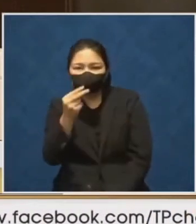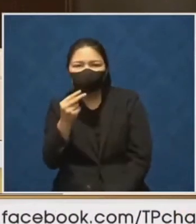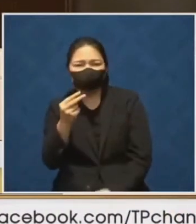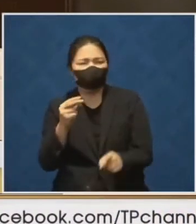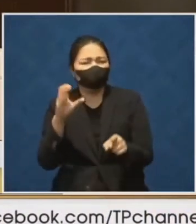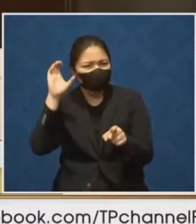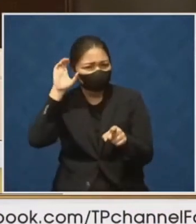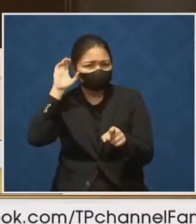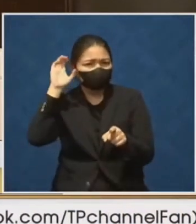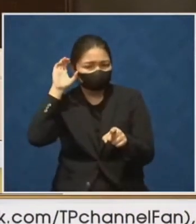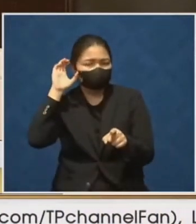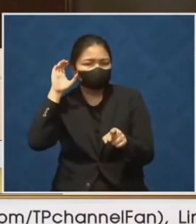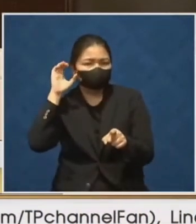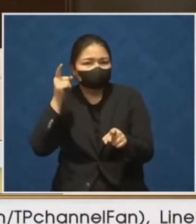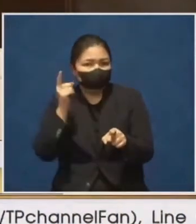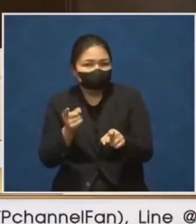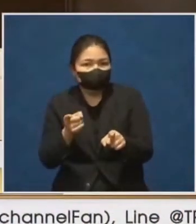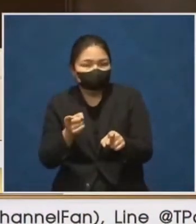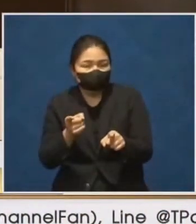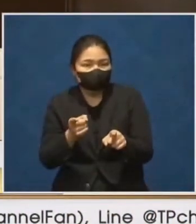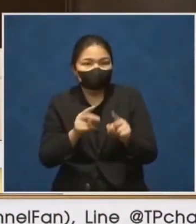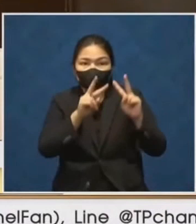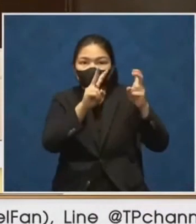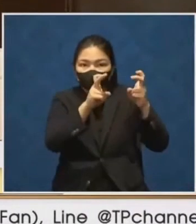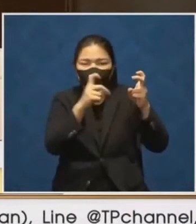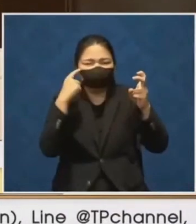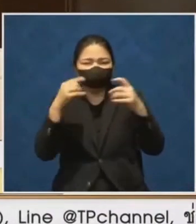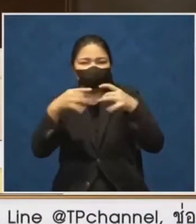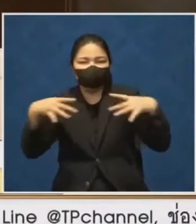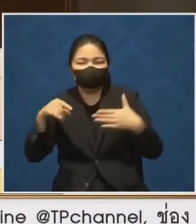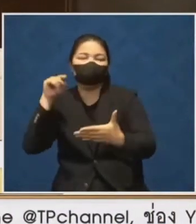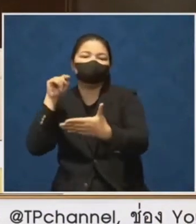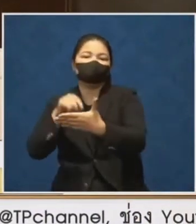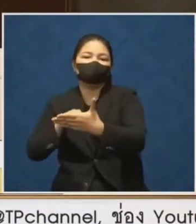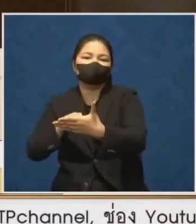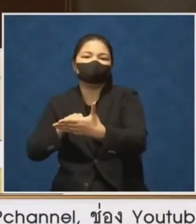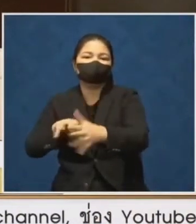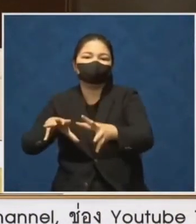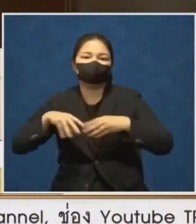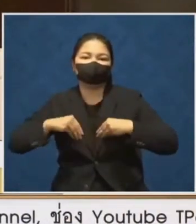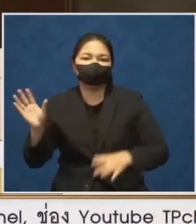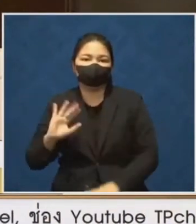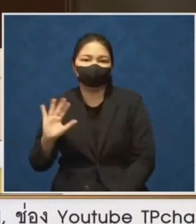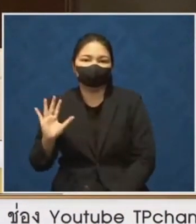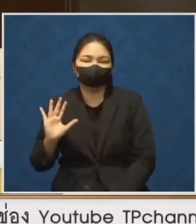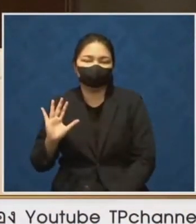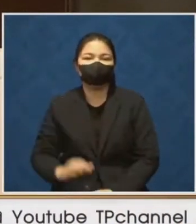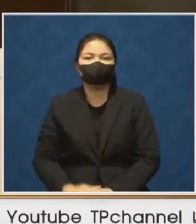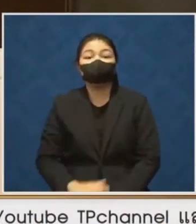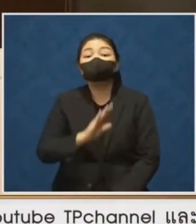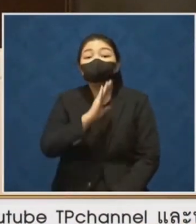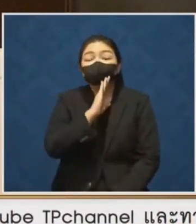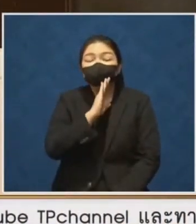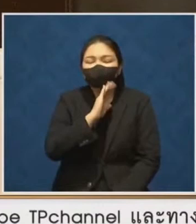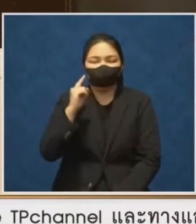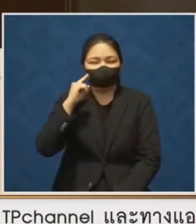รงนี้มันอาจจะเป็นเวทีที่ฝ่ายค้านใช้จุดนี้แหละในการตีรัฐบาลในการตีพรรคร่วมนะครับเพื่อนำไปสู่โอกาสของการเลือกตั้งด้ว